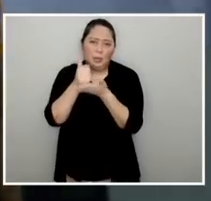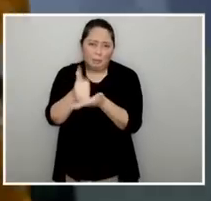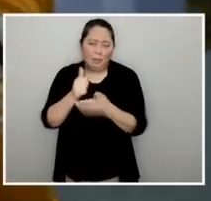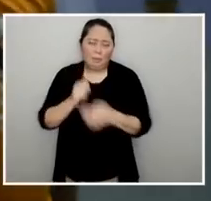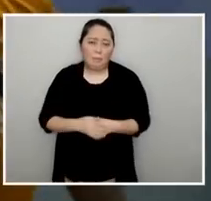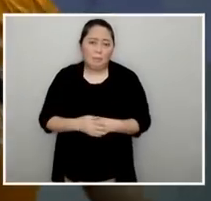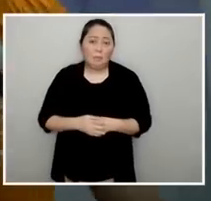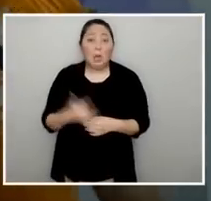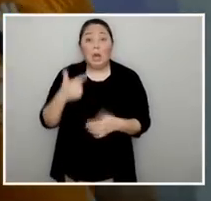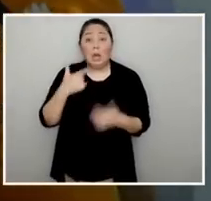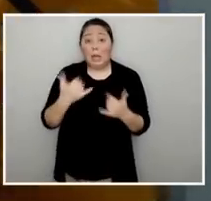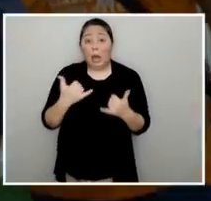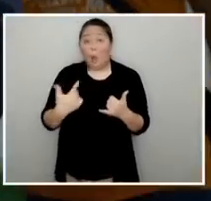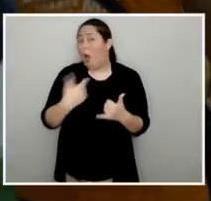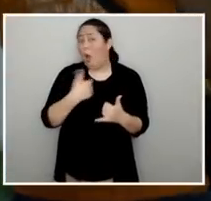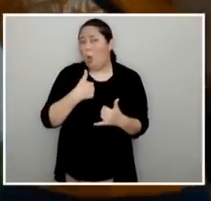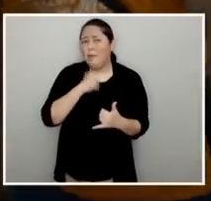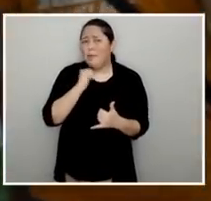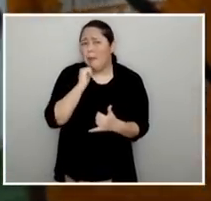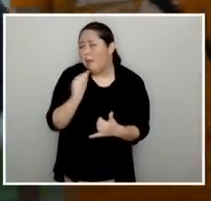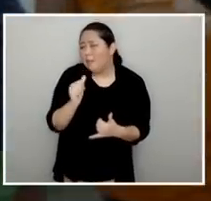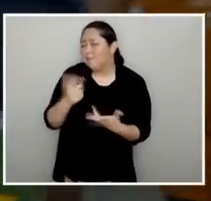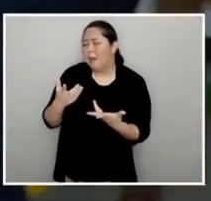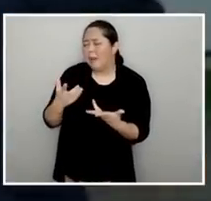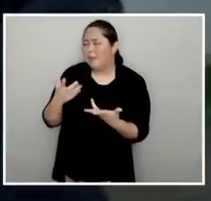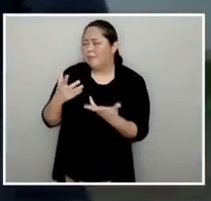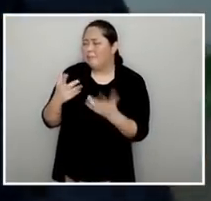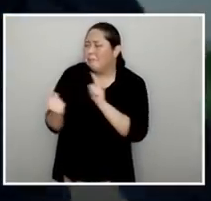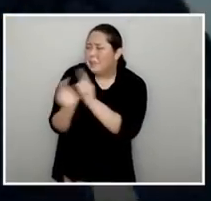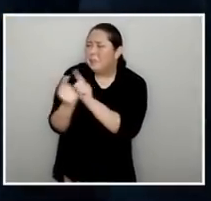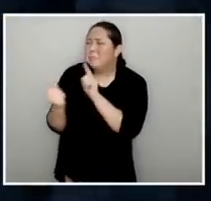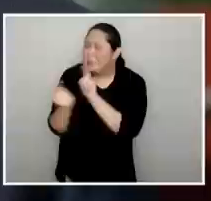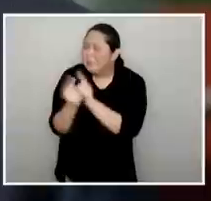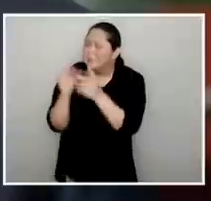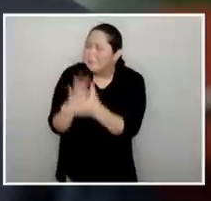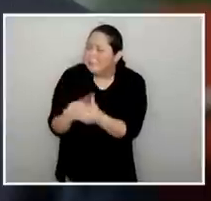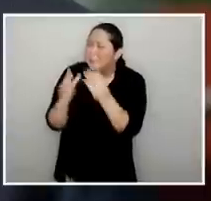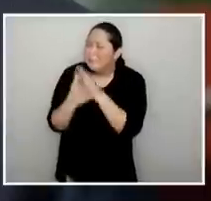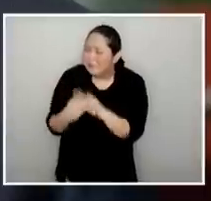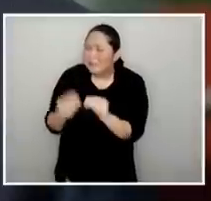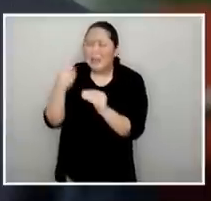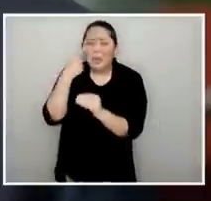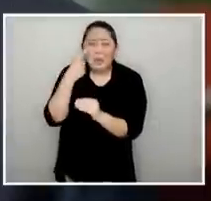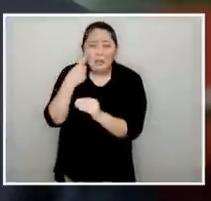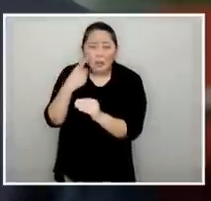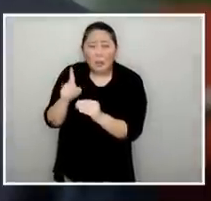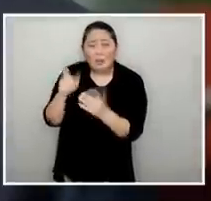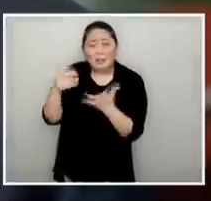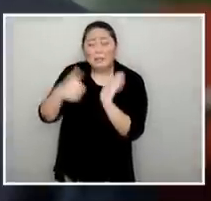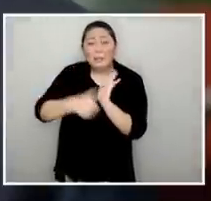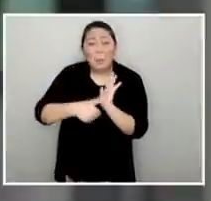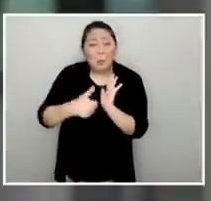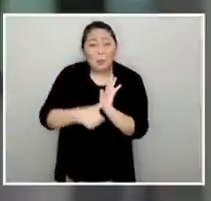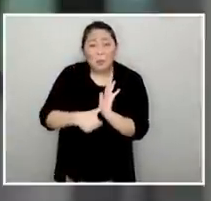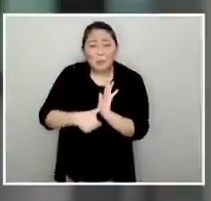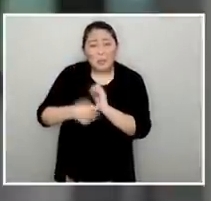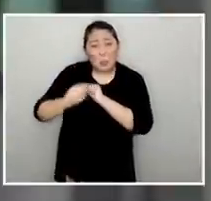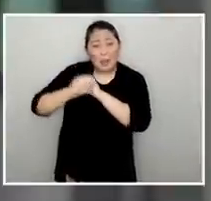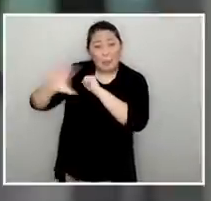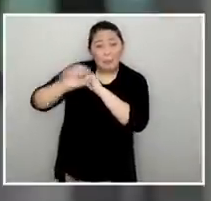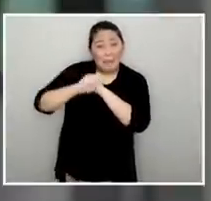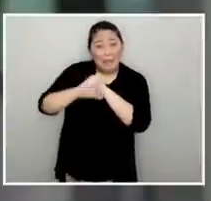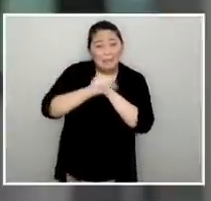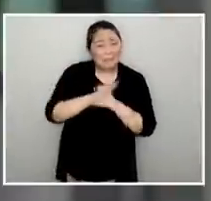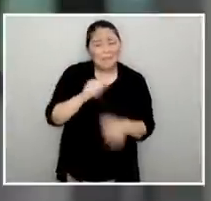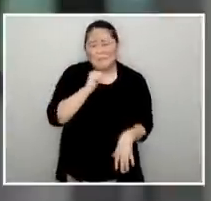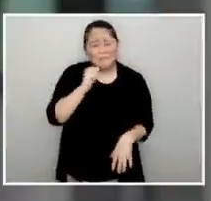sa kasagsagan ng kampanya. Kahit isang buwan na lang bago maghalalan. Hindi ko priority yung campaign. You know? I have been